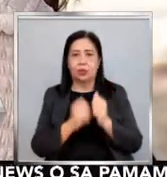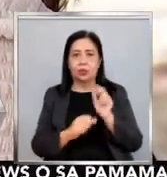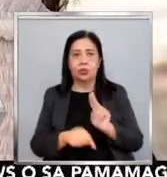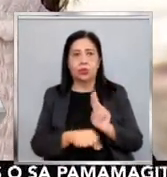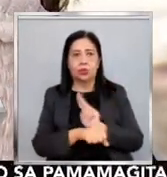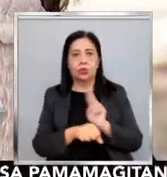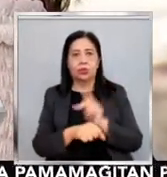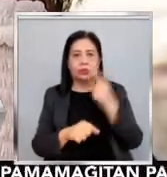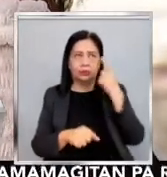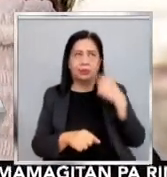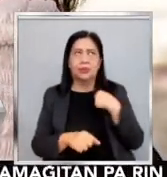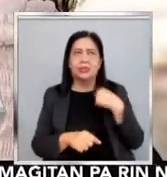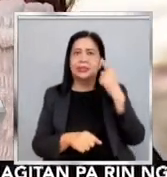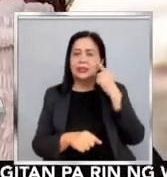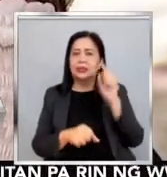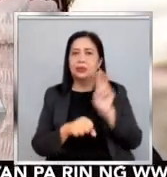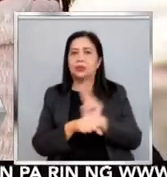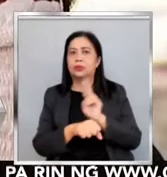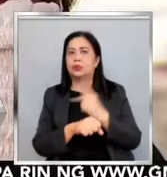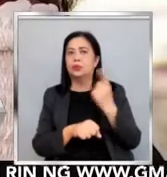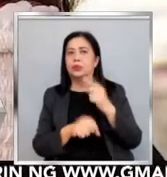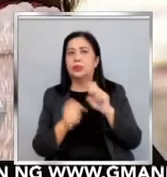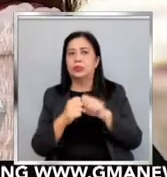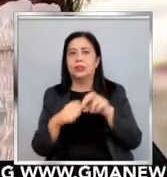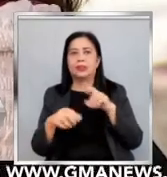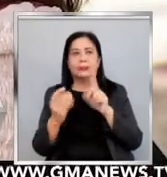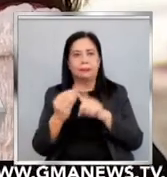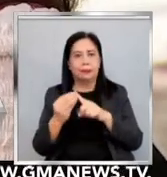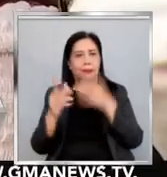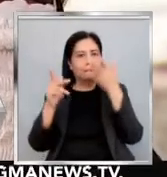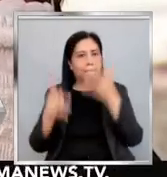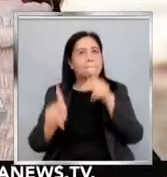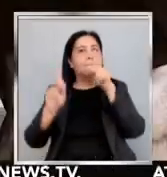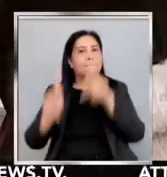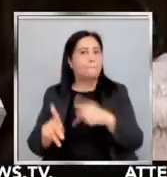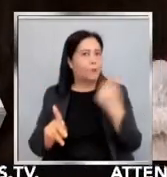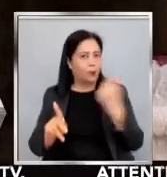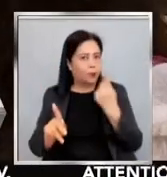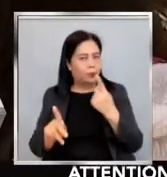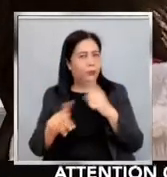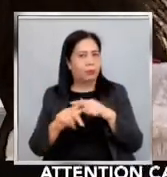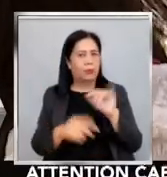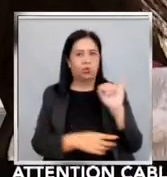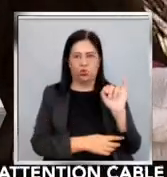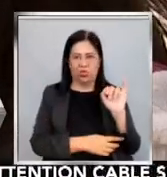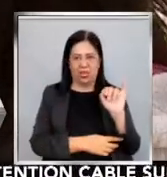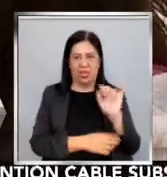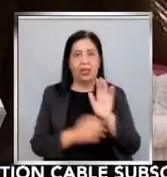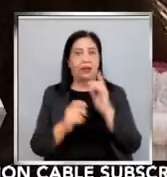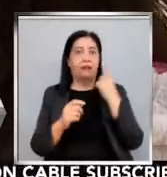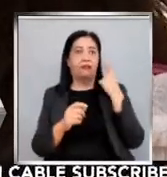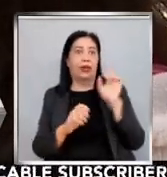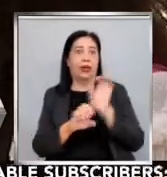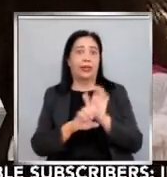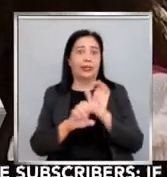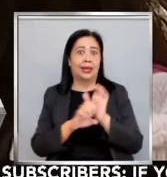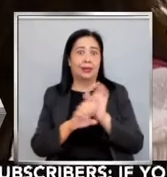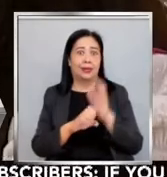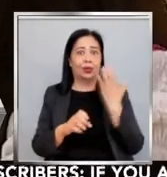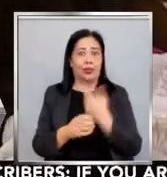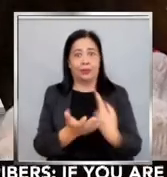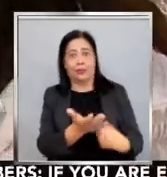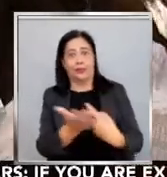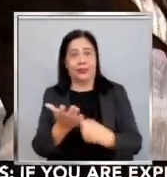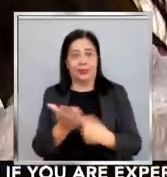akin, parang gagamitin mo lang siya referring to a person lang eh. Pero pinasosyal lang. For example, magkakaroon kami ng discussion sa klase